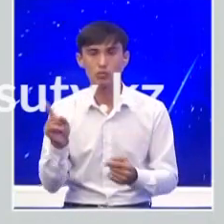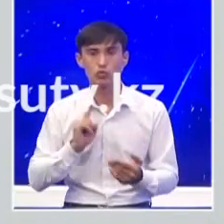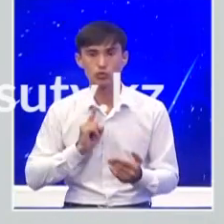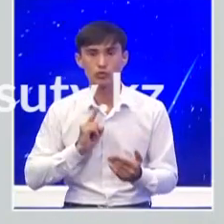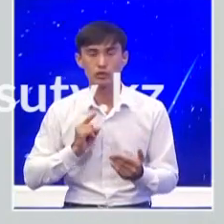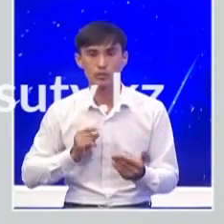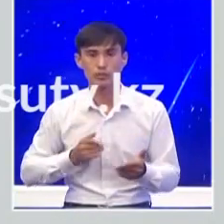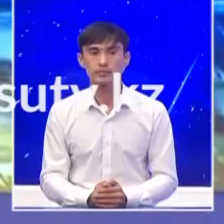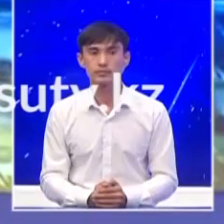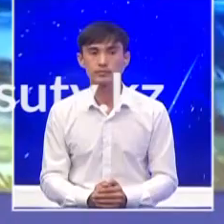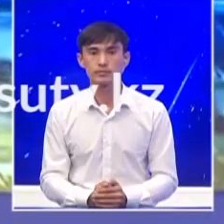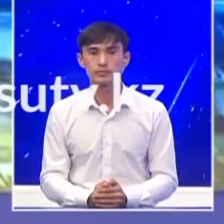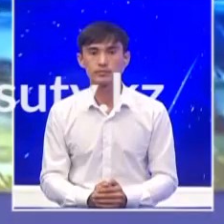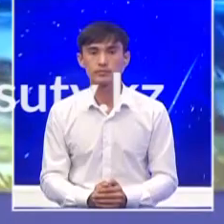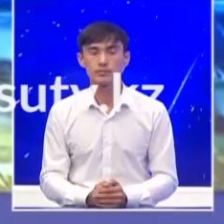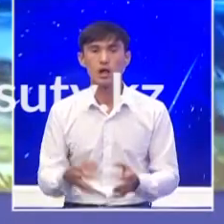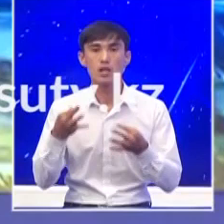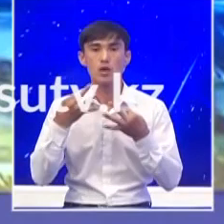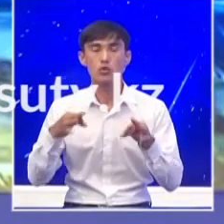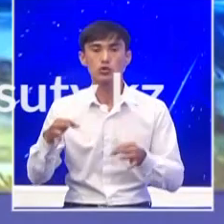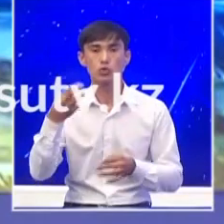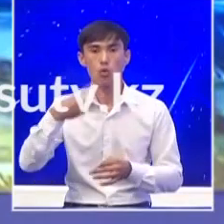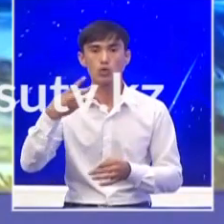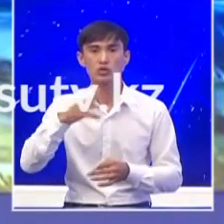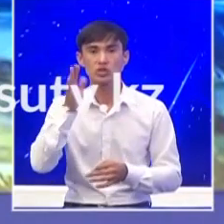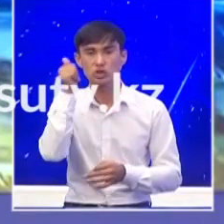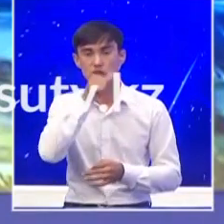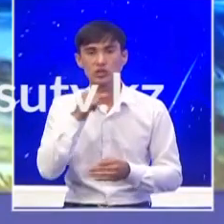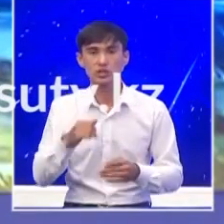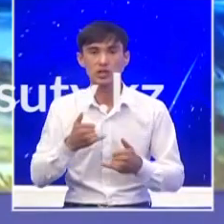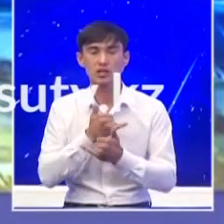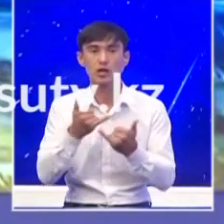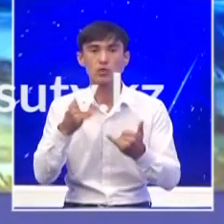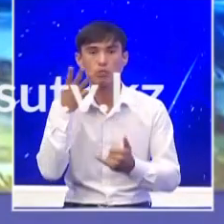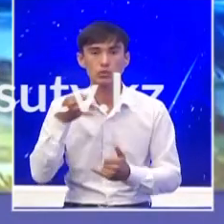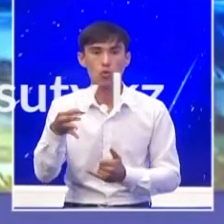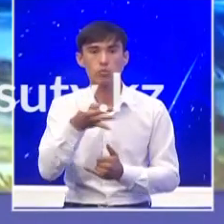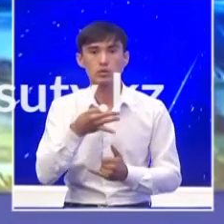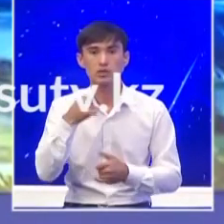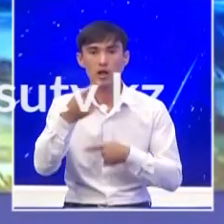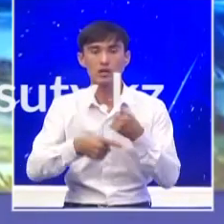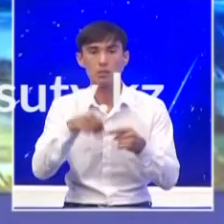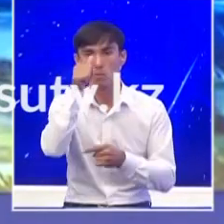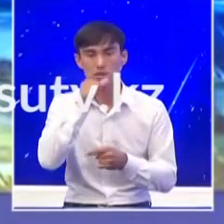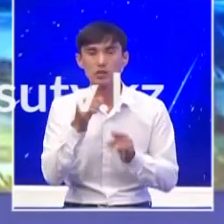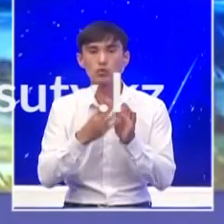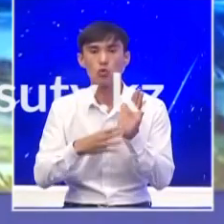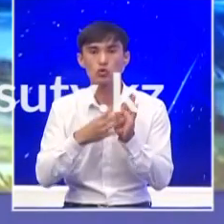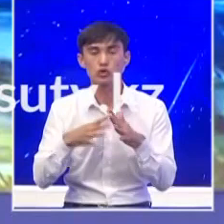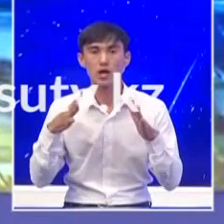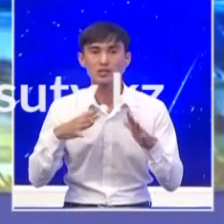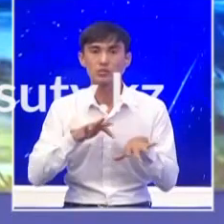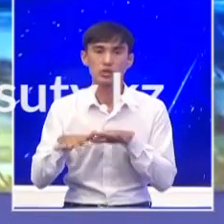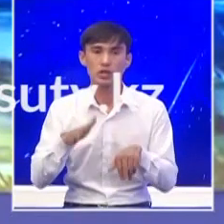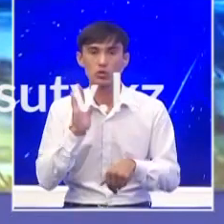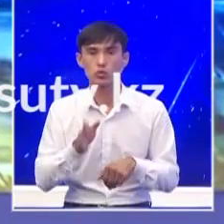карта занятости. Тәуелсіздіктің 30 жылдығына тарту. Алматы облысында алдағы 5 айда 900-ден астам іс-шара өткізіледі. Түндігін